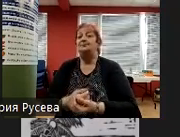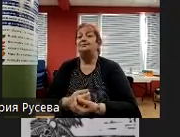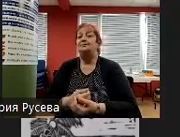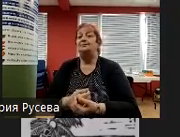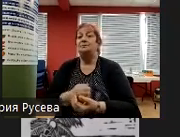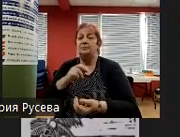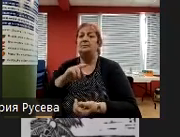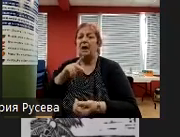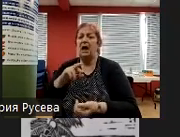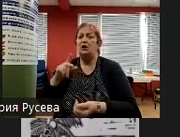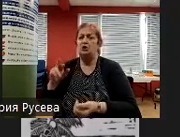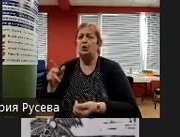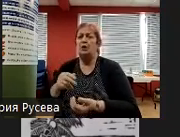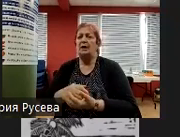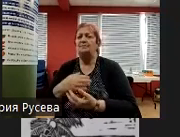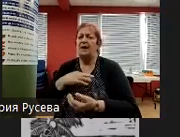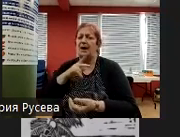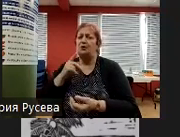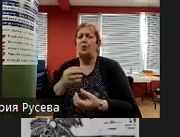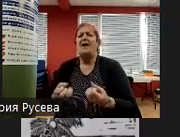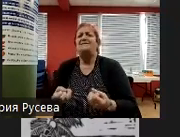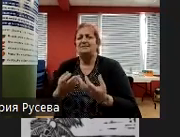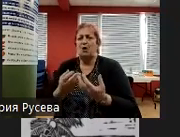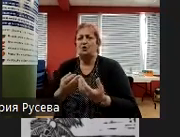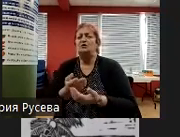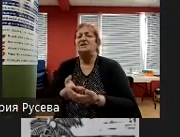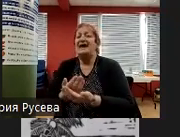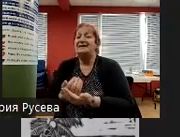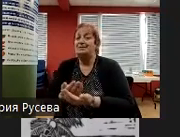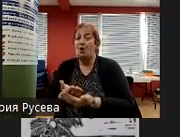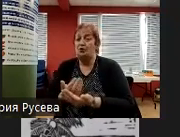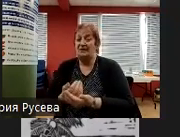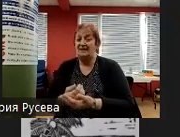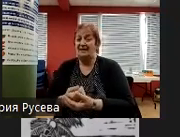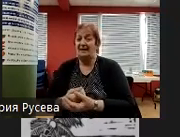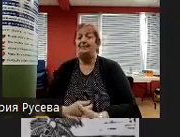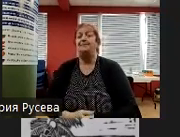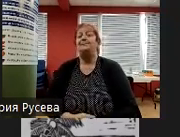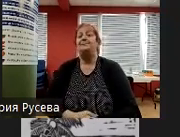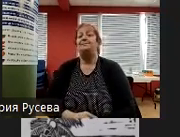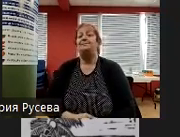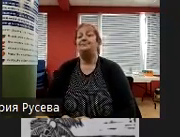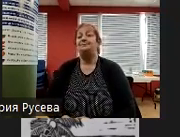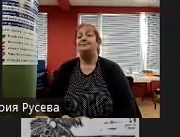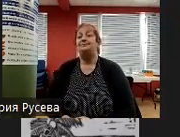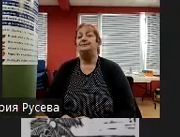и други, има и други възможности за използване. Okay.